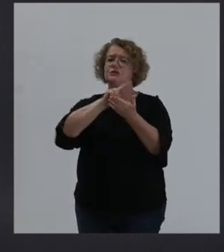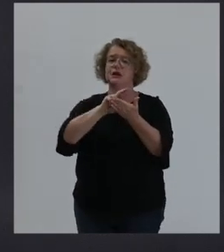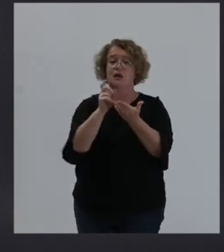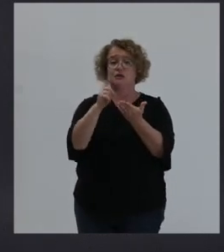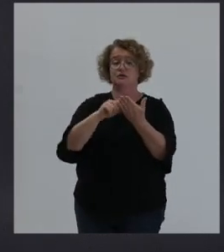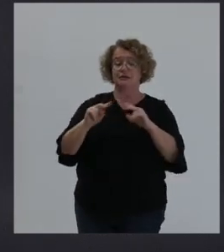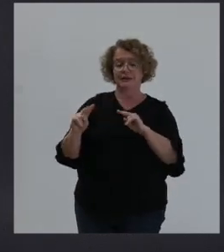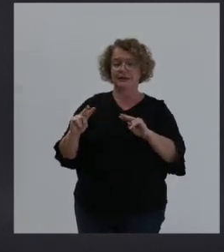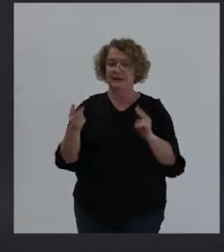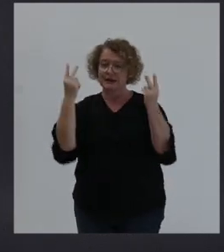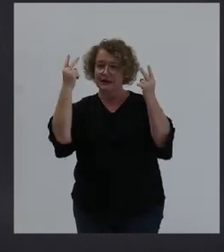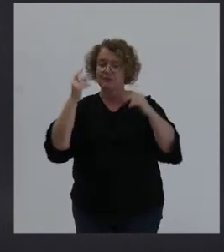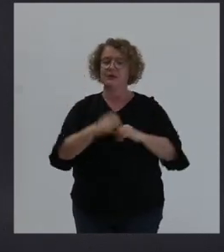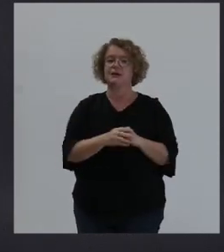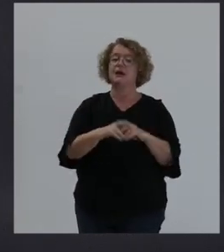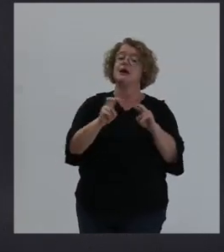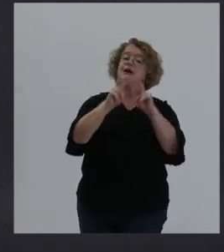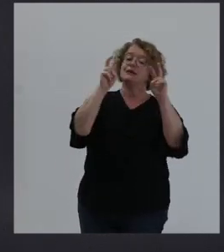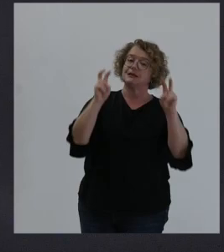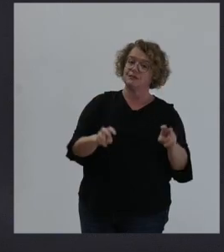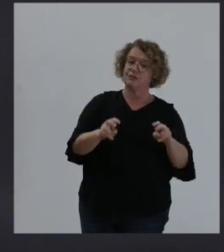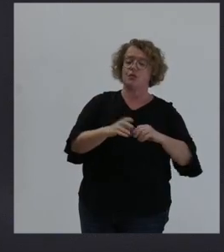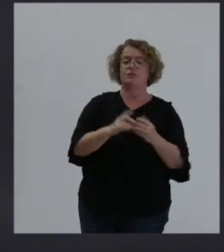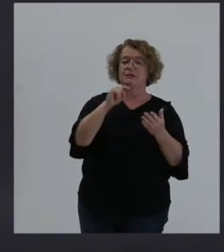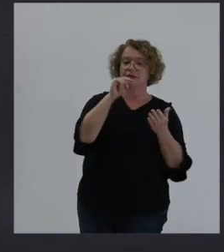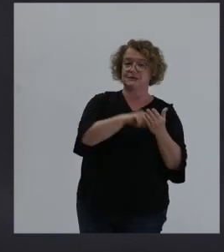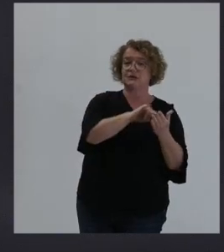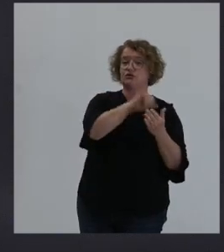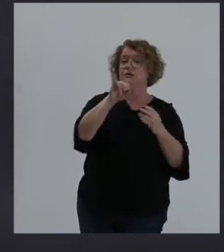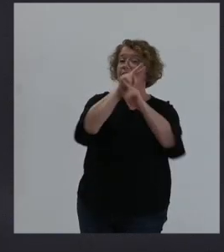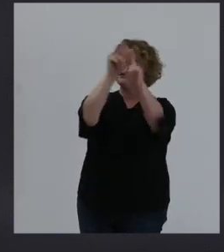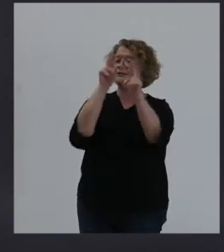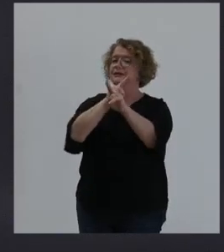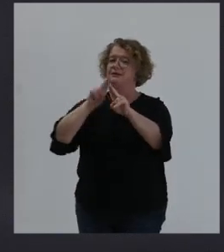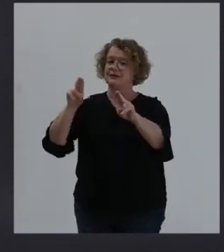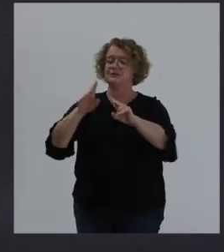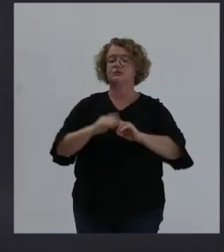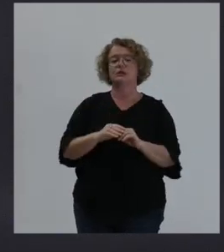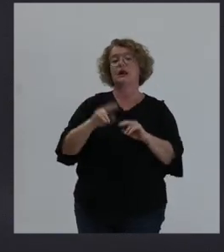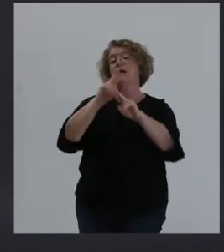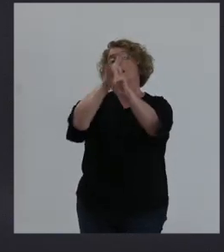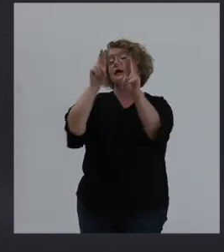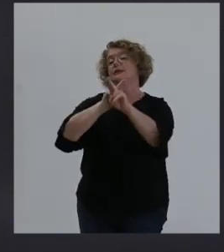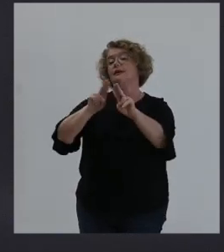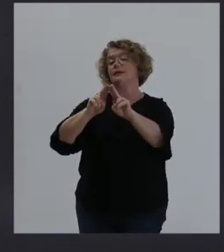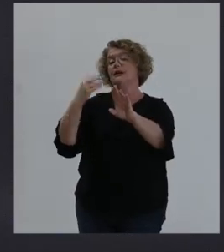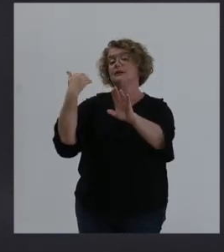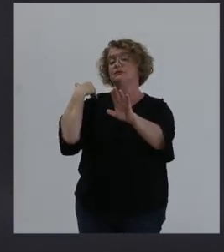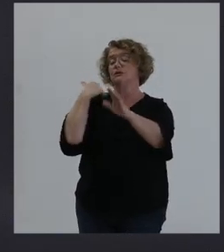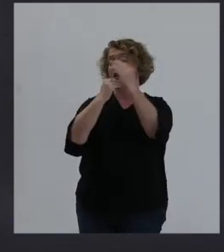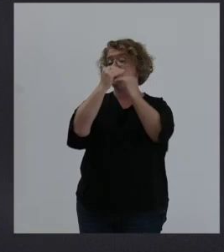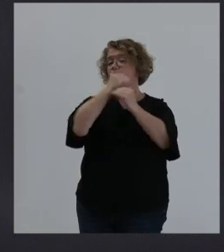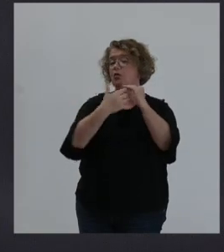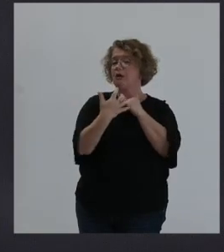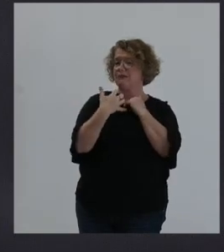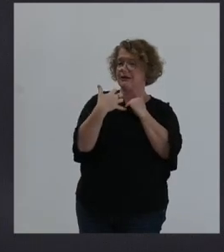des co-accréditations de diplômes, pour ne citer que cela, jusqu'à l'échelle internationale. Pour l'international, je vous renvoie sur ce point au riche programme en